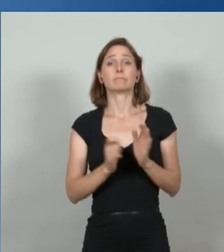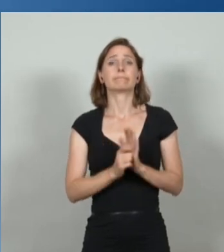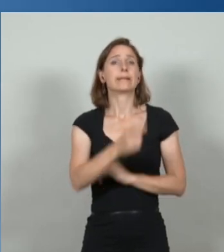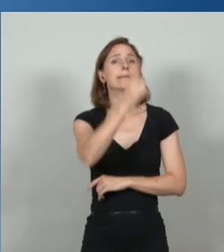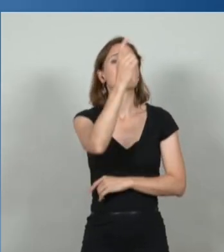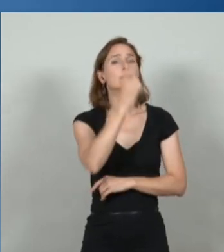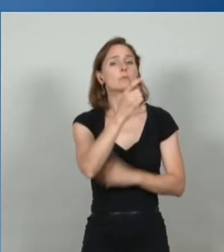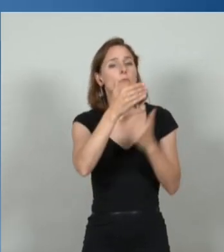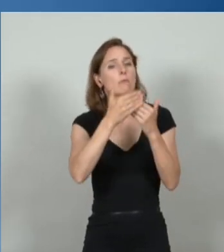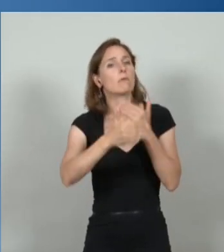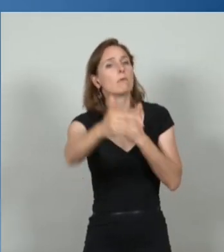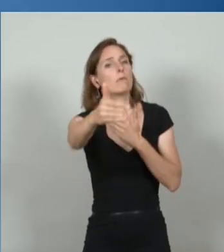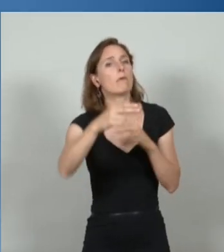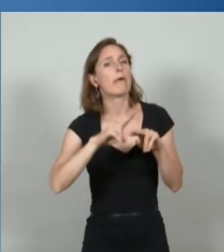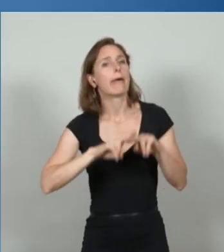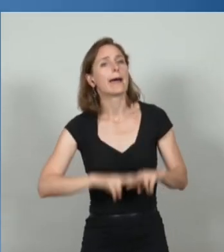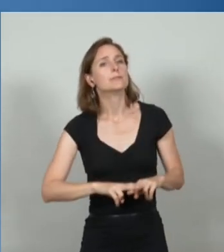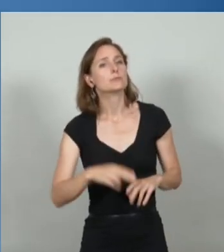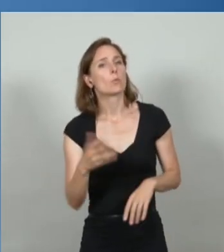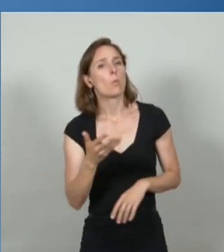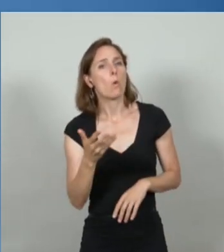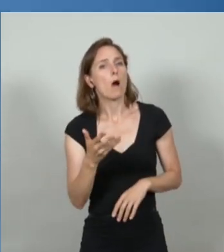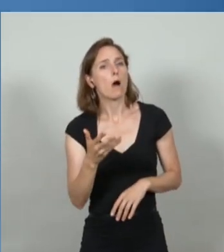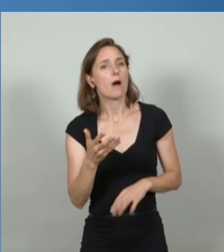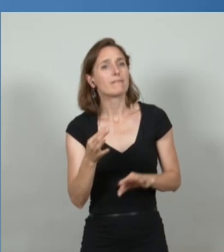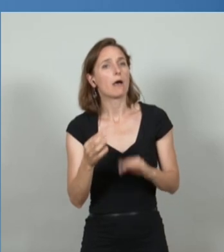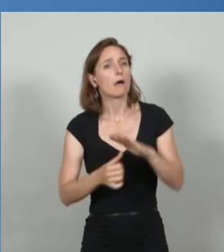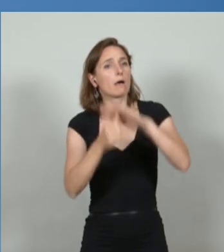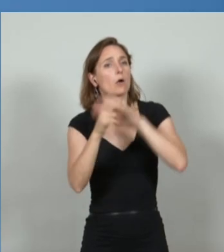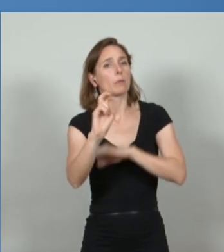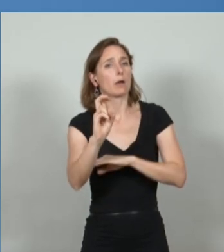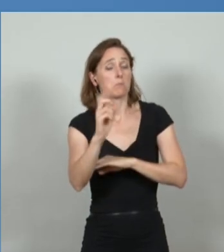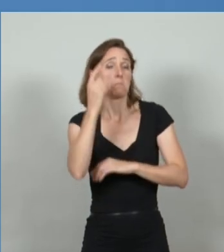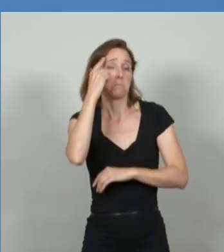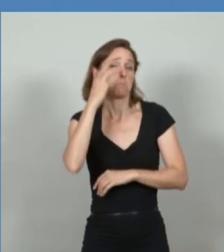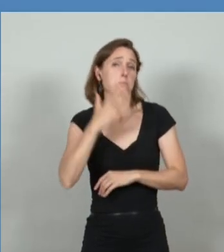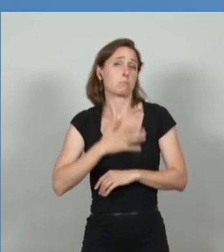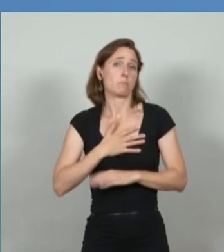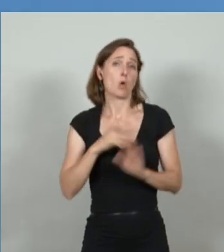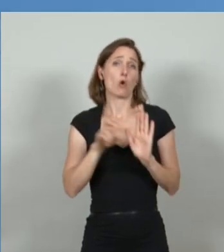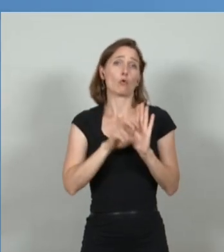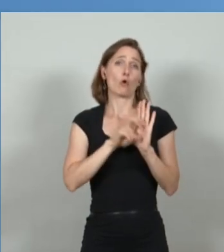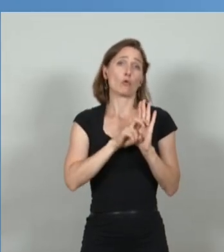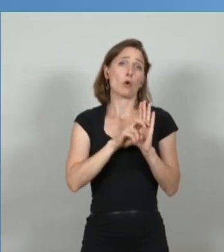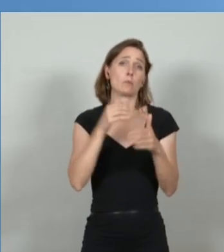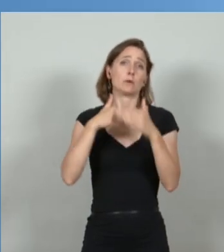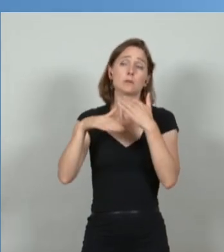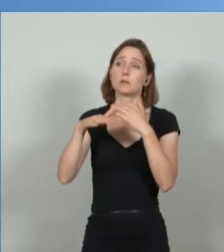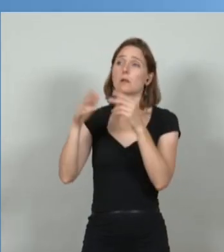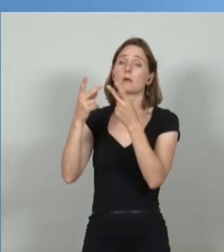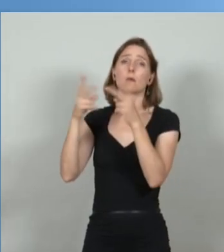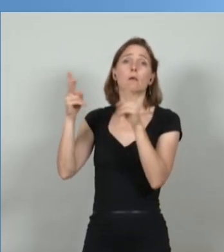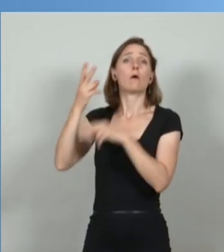je crois qu'on peut déjà dire que Grenoble à l'échelle européenne et dans le réseau des capitales vertes a été reconnu